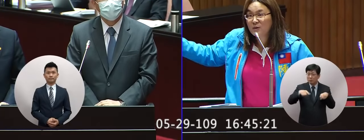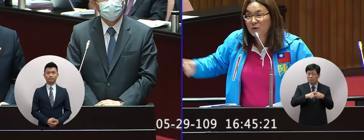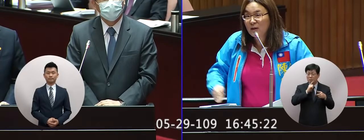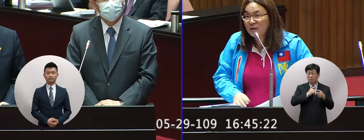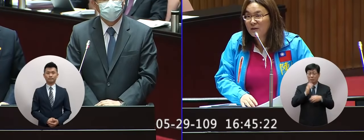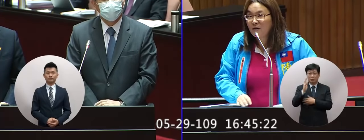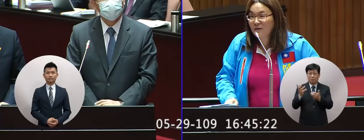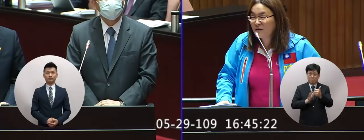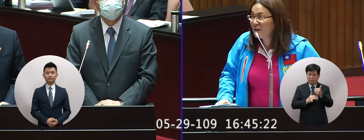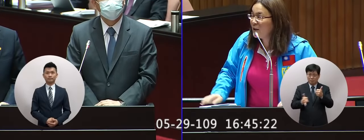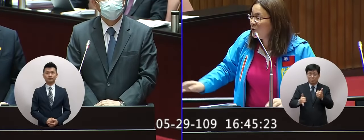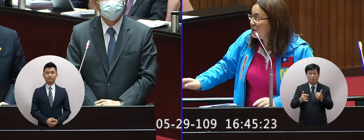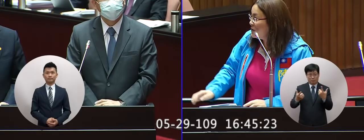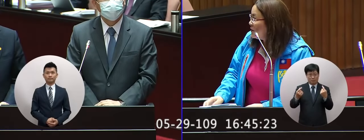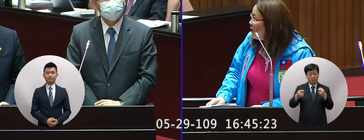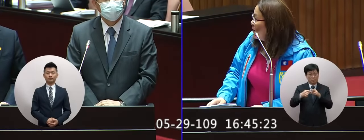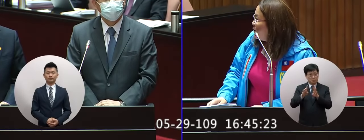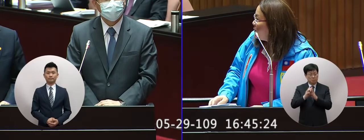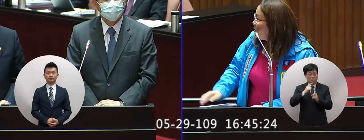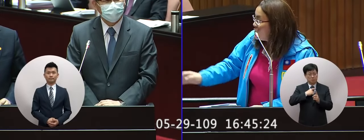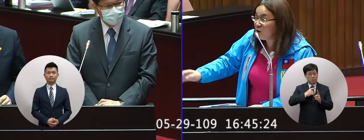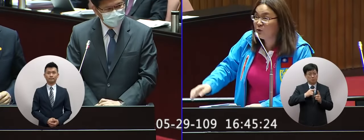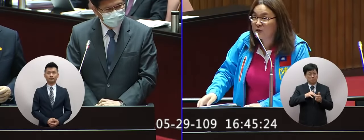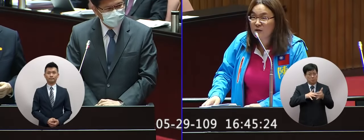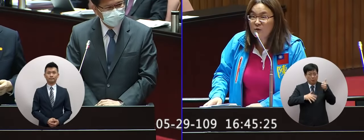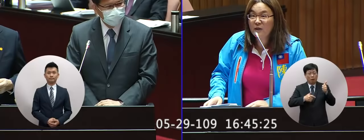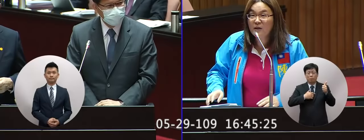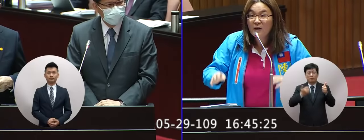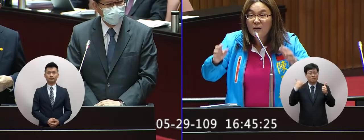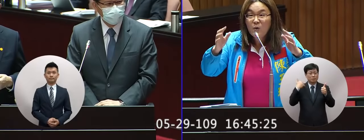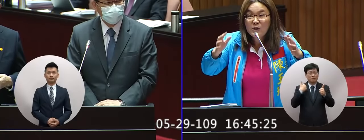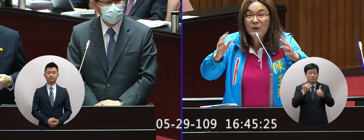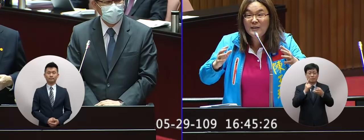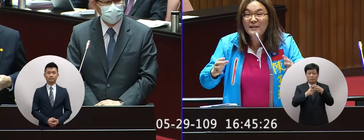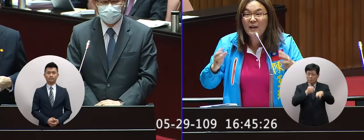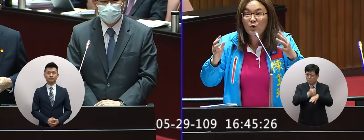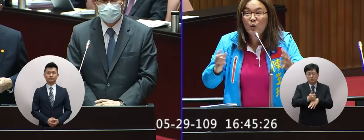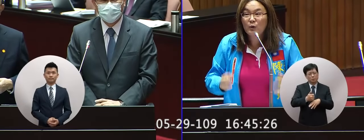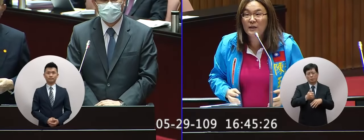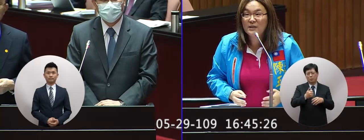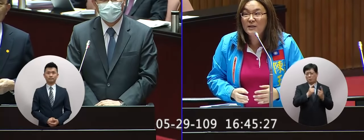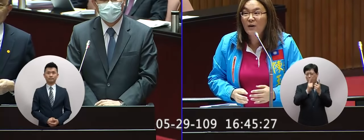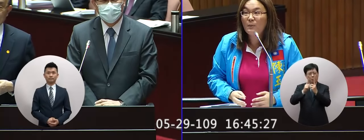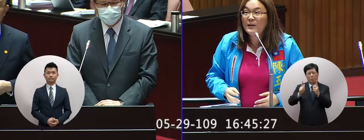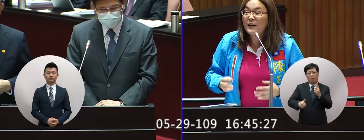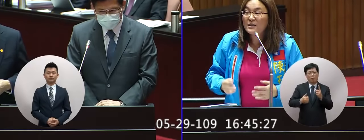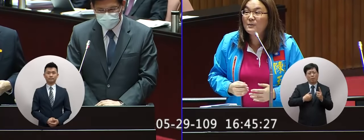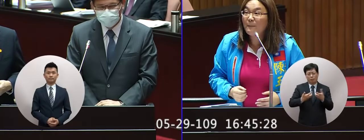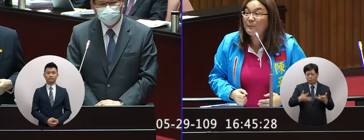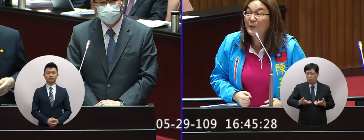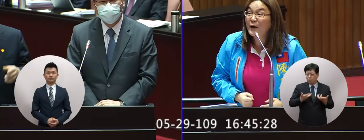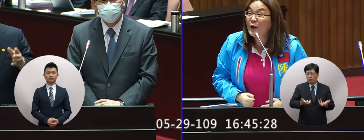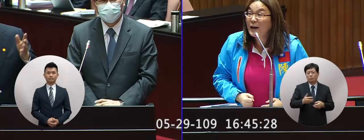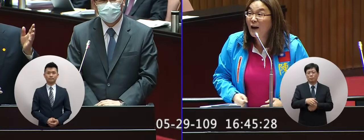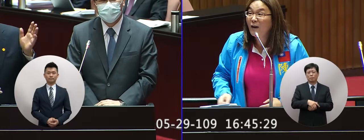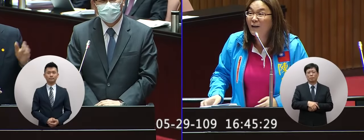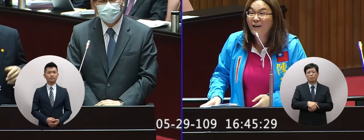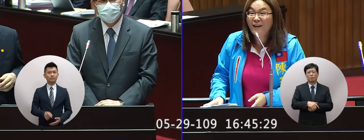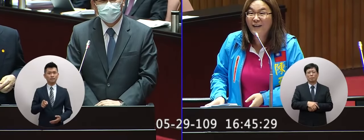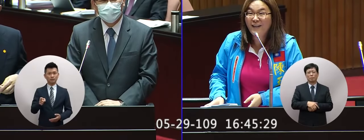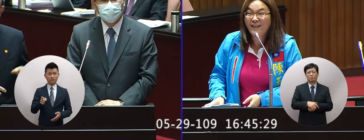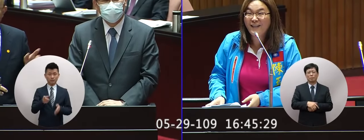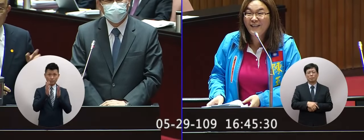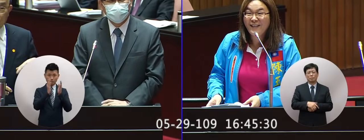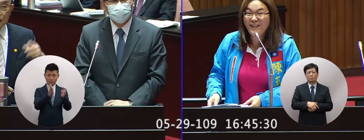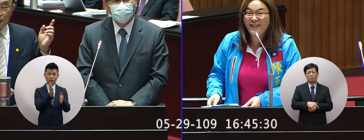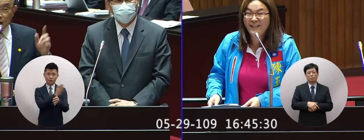委，我们金门的最高领导，大家都认识哟。我们以前陈主席，所以我希望大家多用点心啊。我们来的这么偏远 啊，你不要对